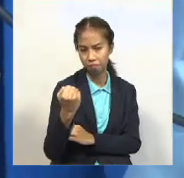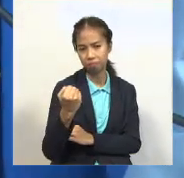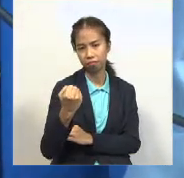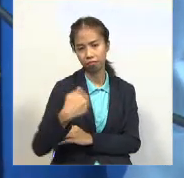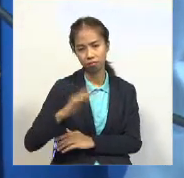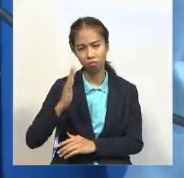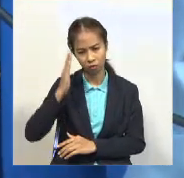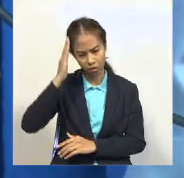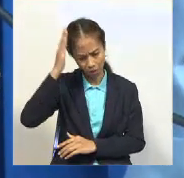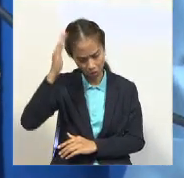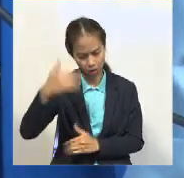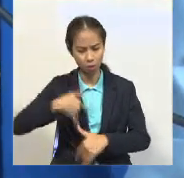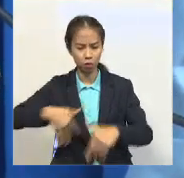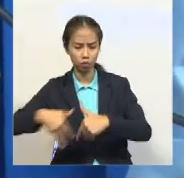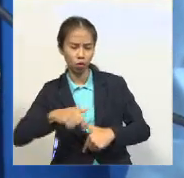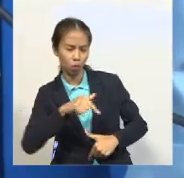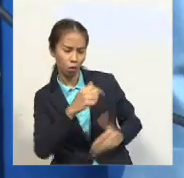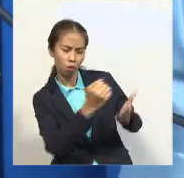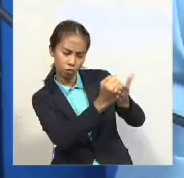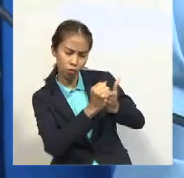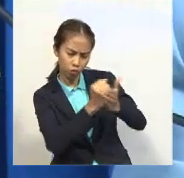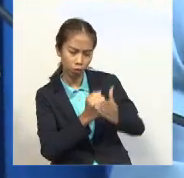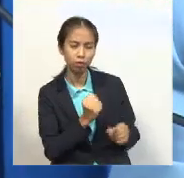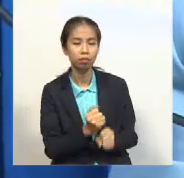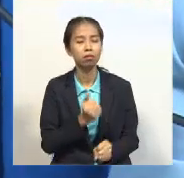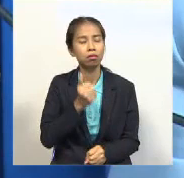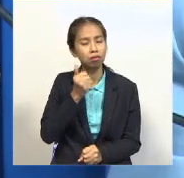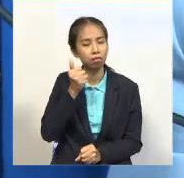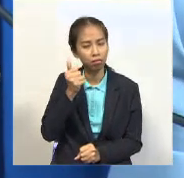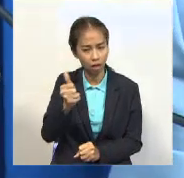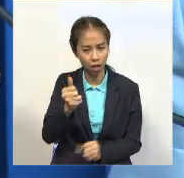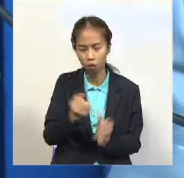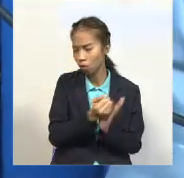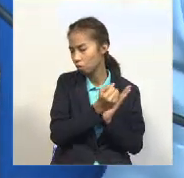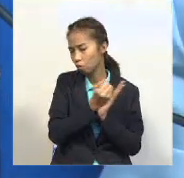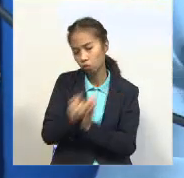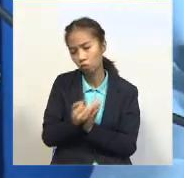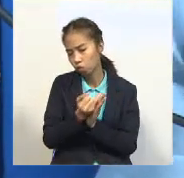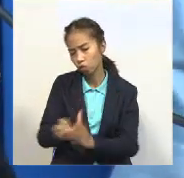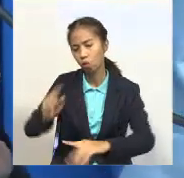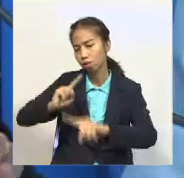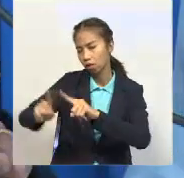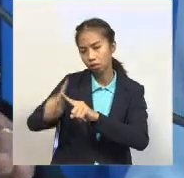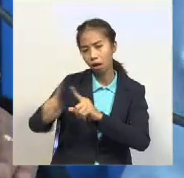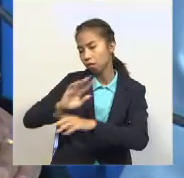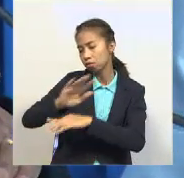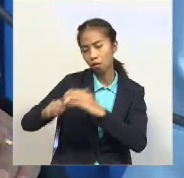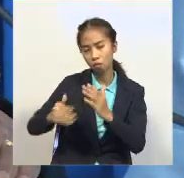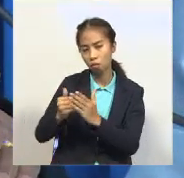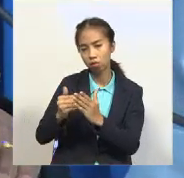าคตเป็นที่พึ่งให้กับประชาชนได้นะช่วยเหลือประชาชนในทุกรูปแบบในเรื่อง